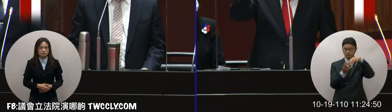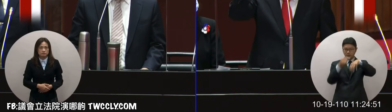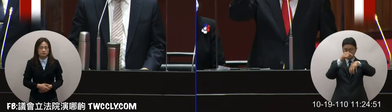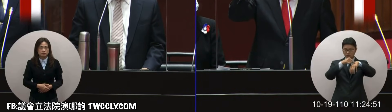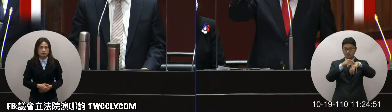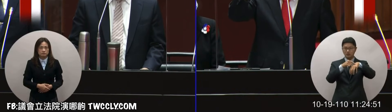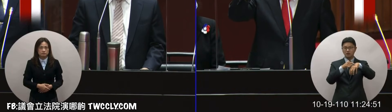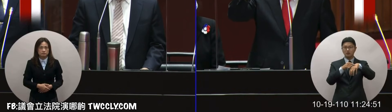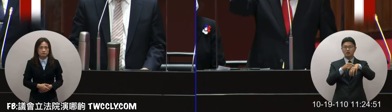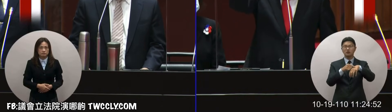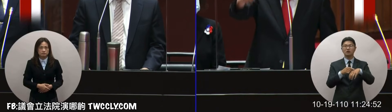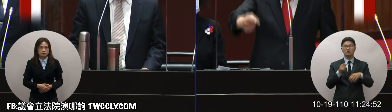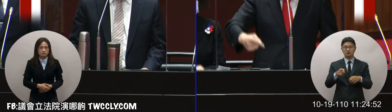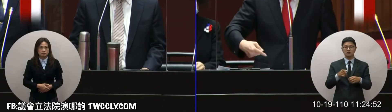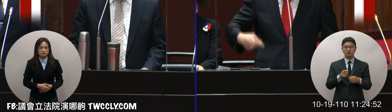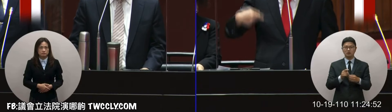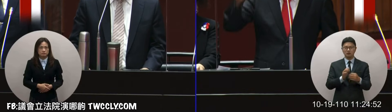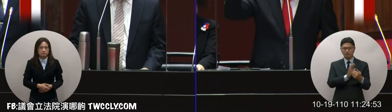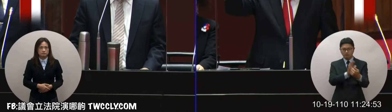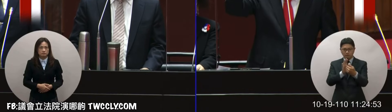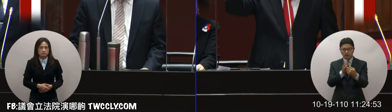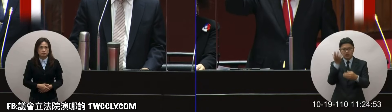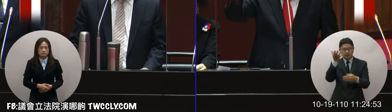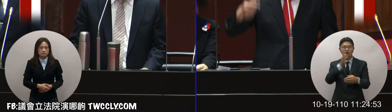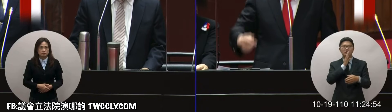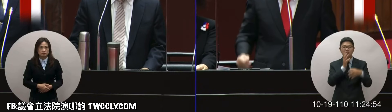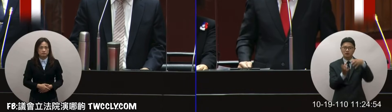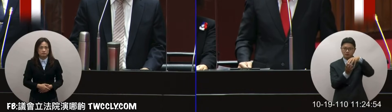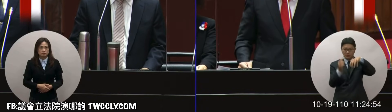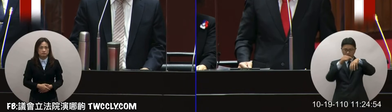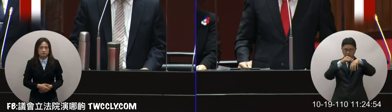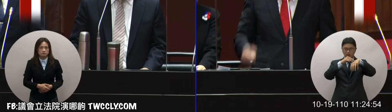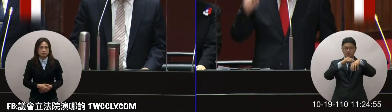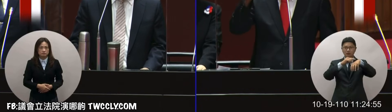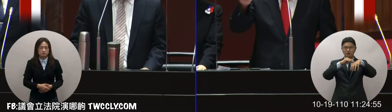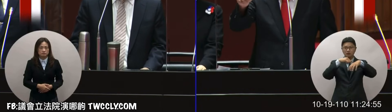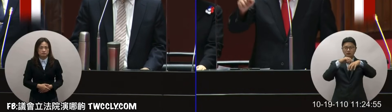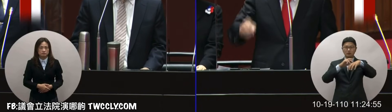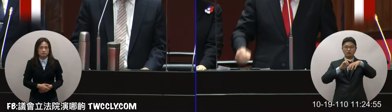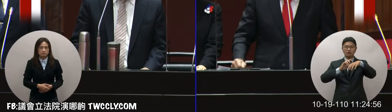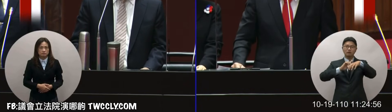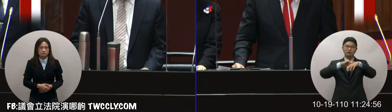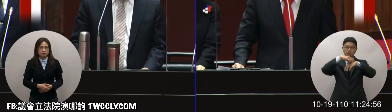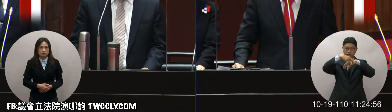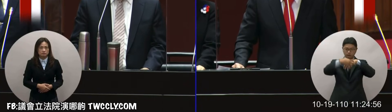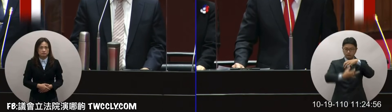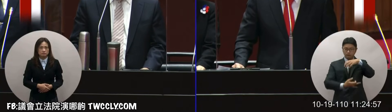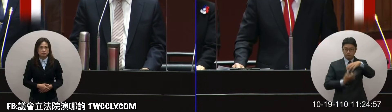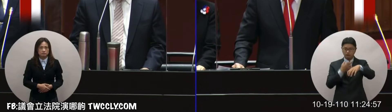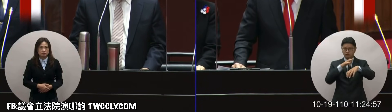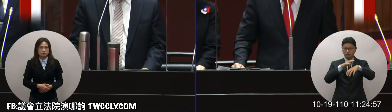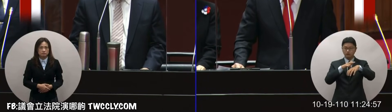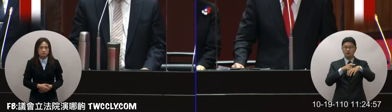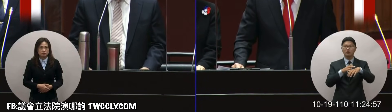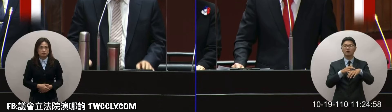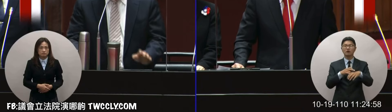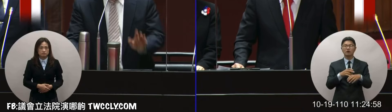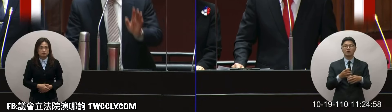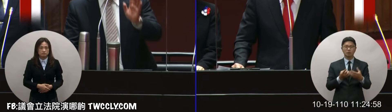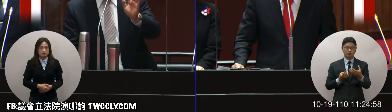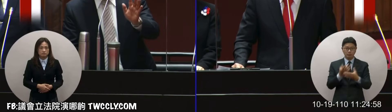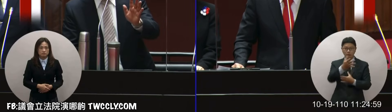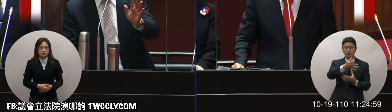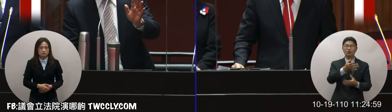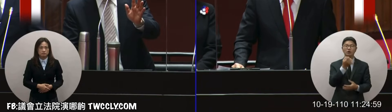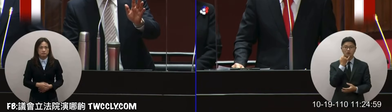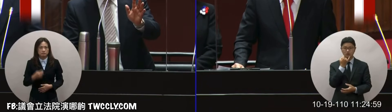防御都着重在北极，现在从南极绕地球一周，然后攻其定点，您知道吗？